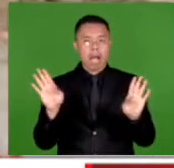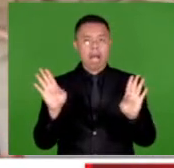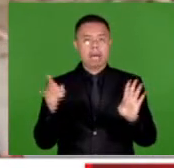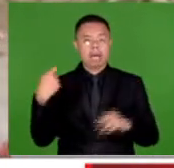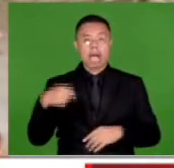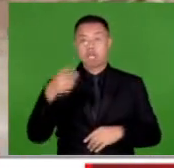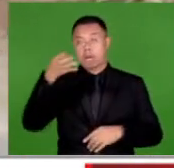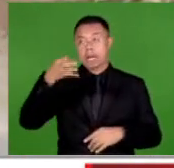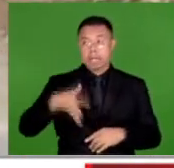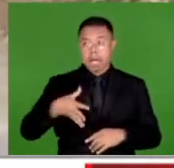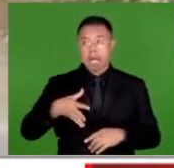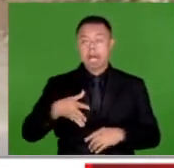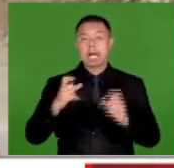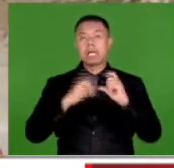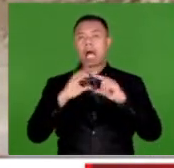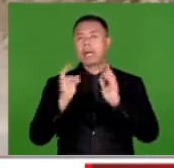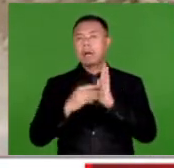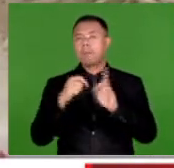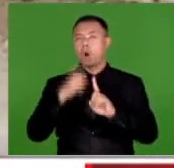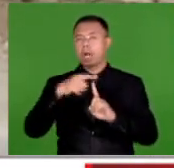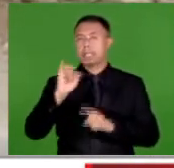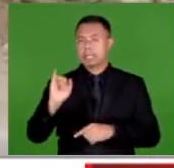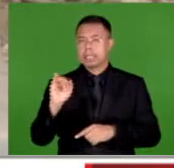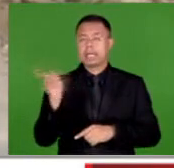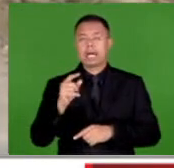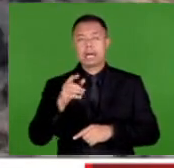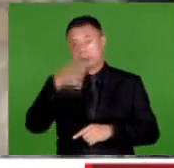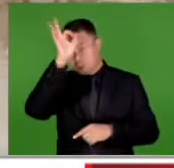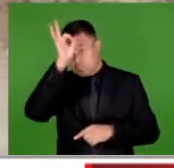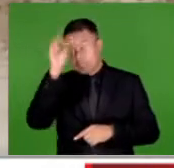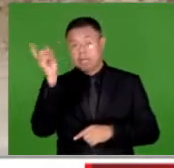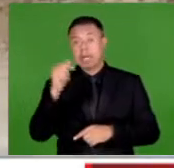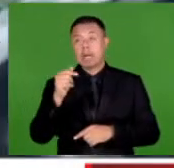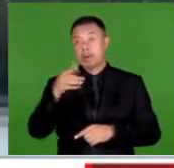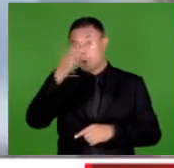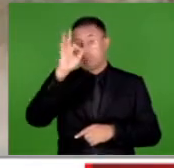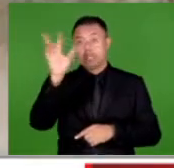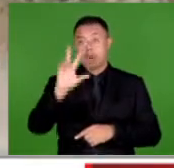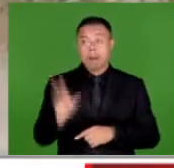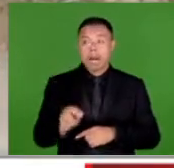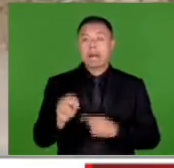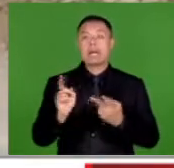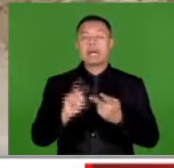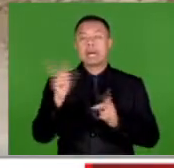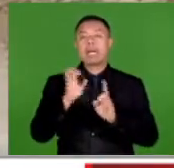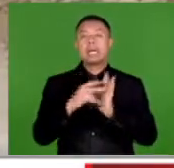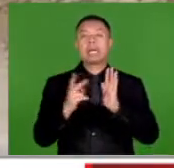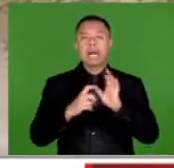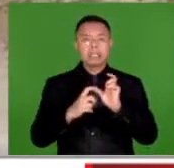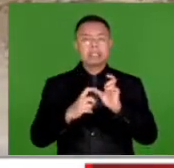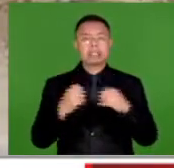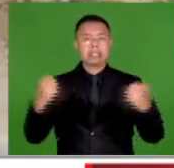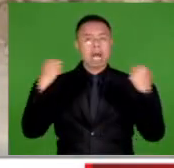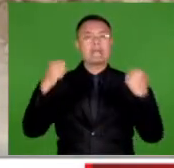kantor desa Sari Mukti ya, dari Polres, dari Polda, dan dari Dinas Kesehatan